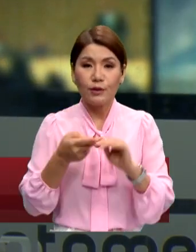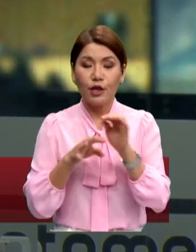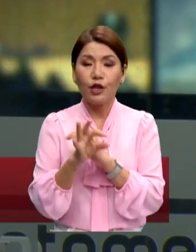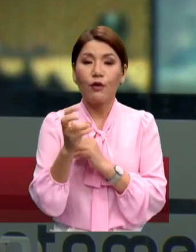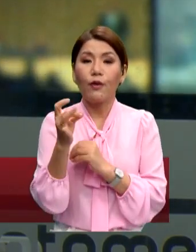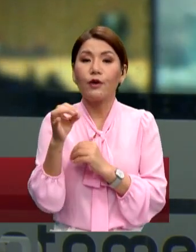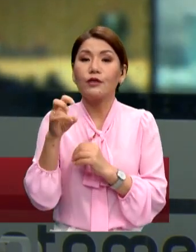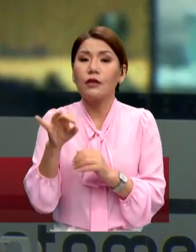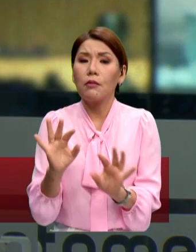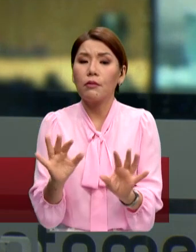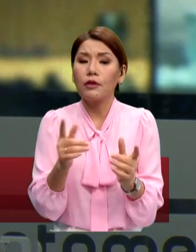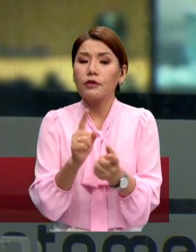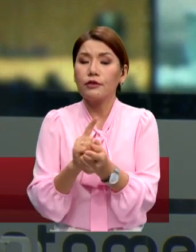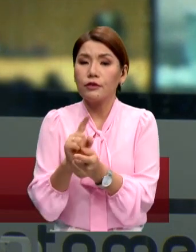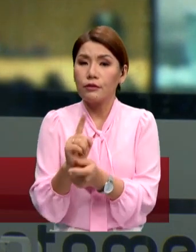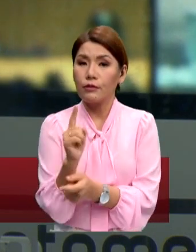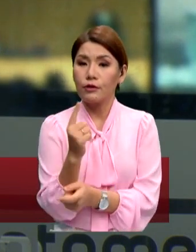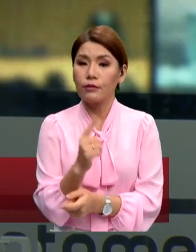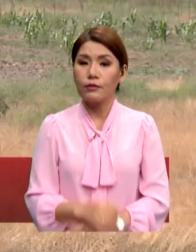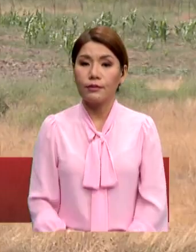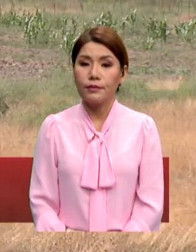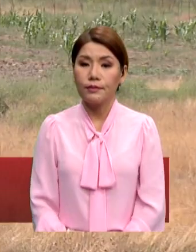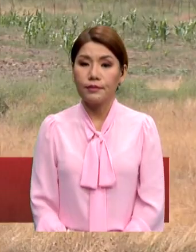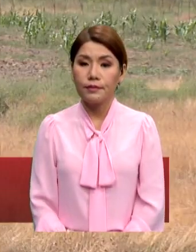выясняла, почему вдруг так изменился пейзаж.